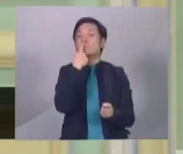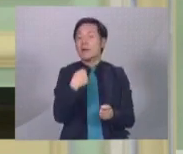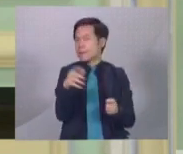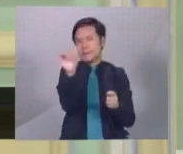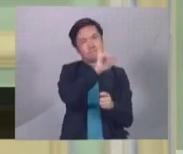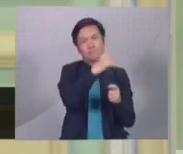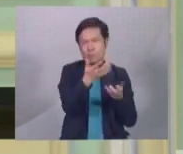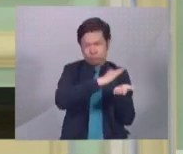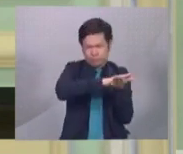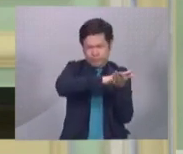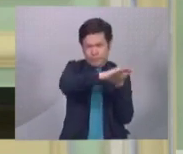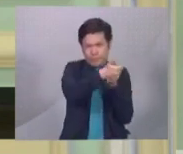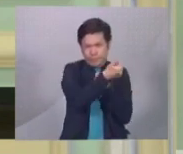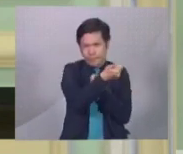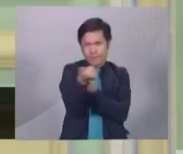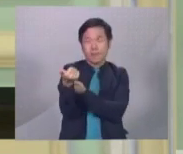kawasan yang disanitasi adalah